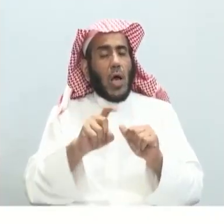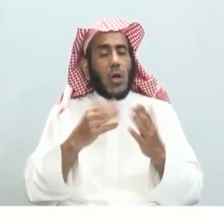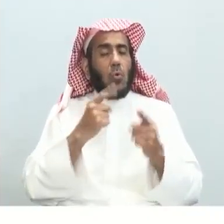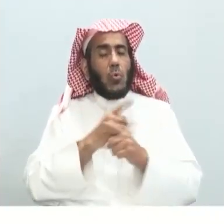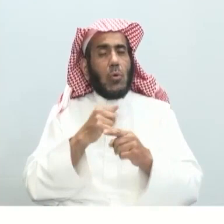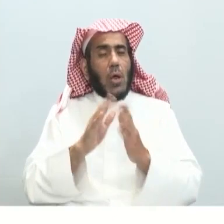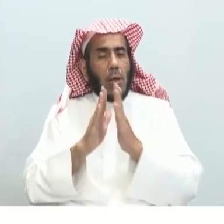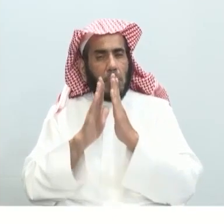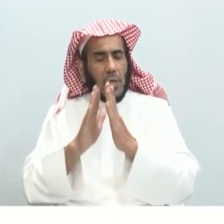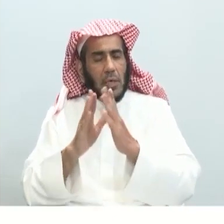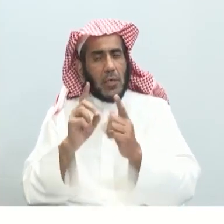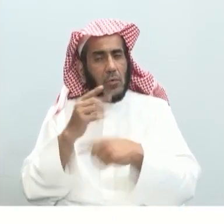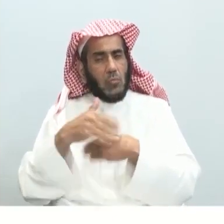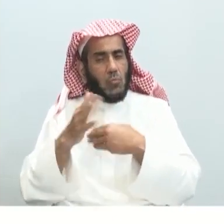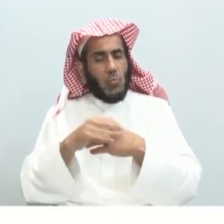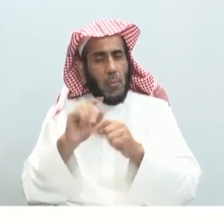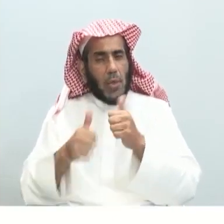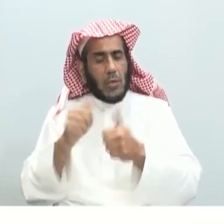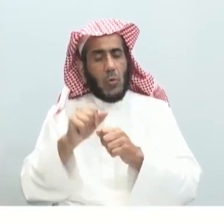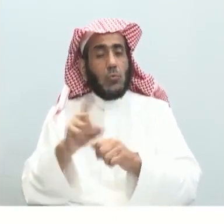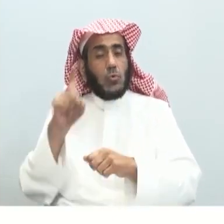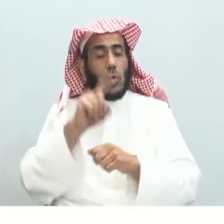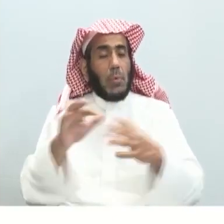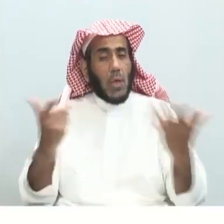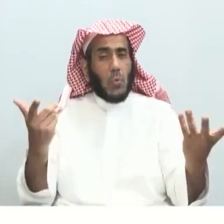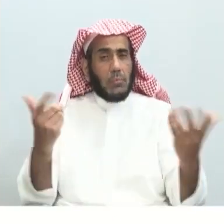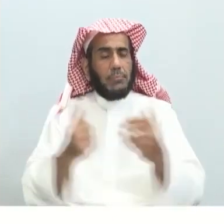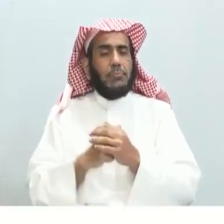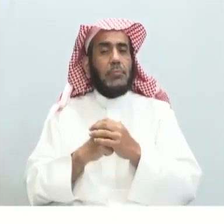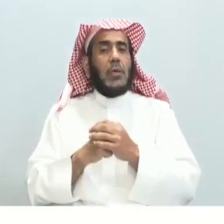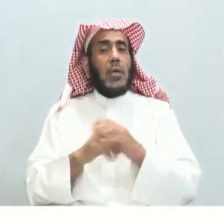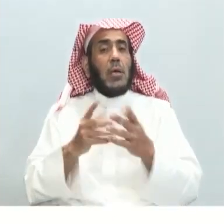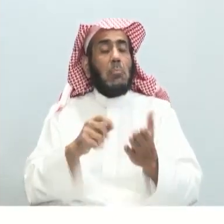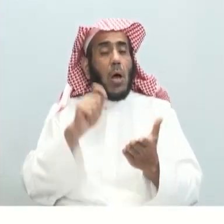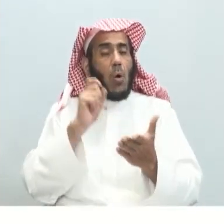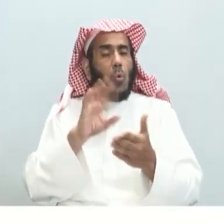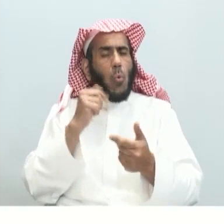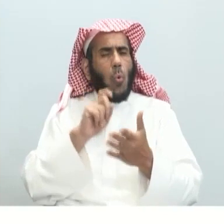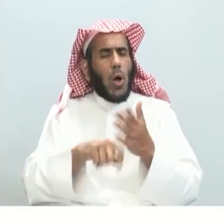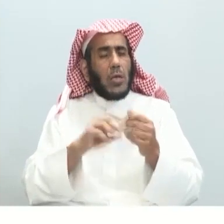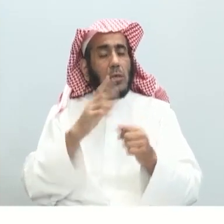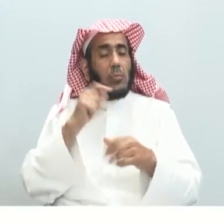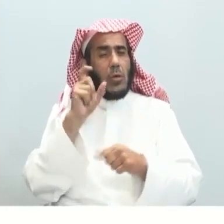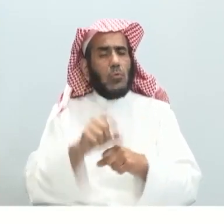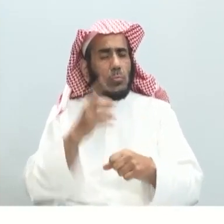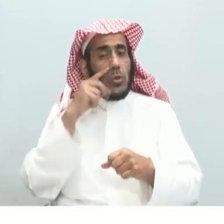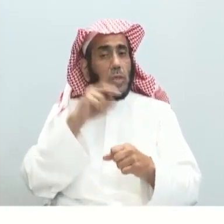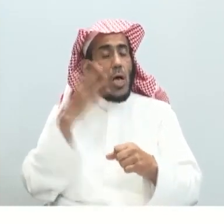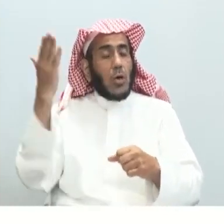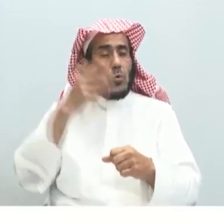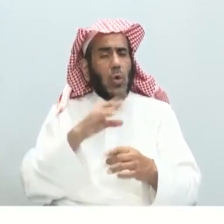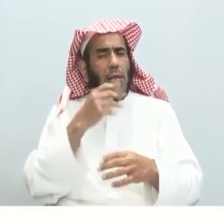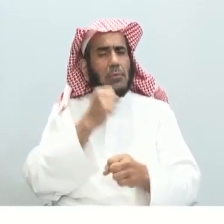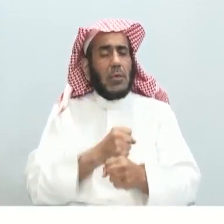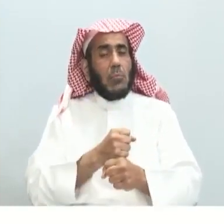معي في تركيز مع هذا التقويم السؤال يقول ما واجب المسلم تجاه الرسل عليهم